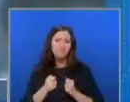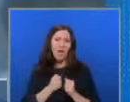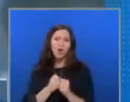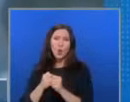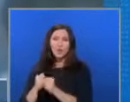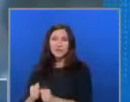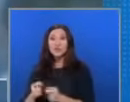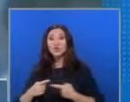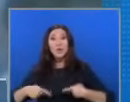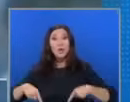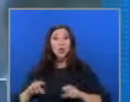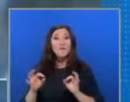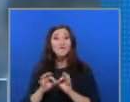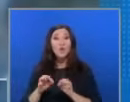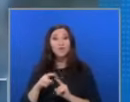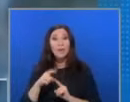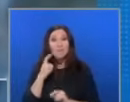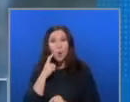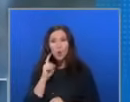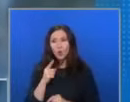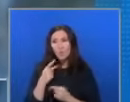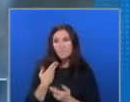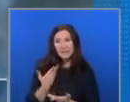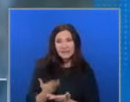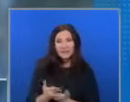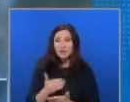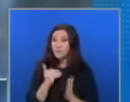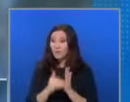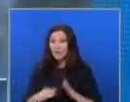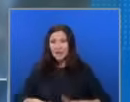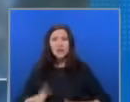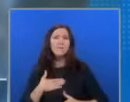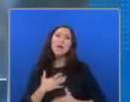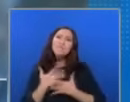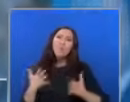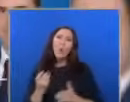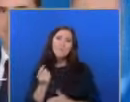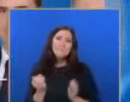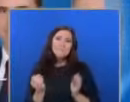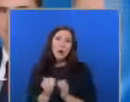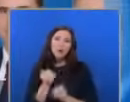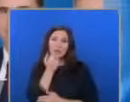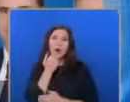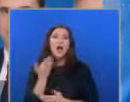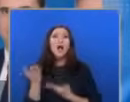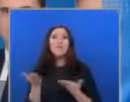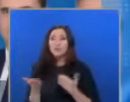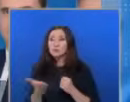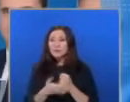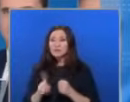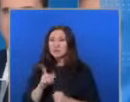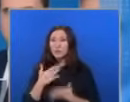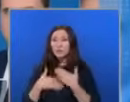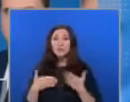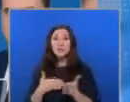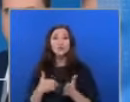терористични. Районът Фонтенбло, който представлява е наполовина градски, но има множество малки села, където земеделците недоволстват срещу